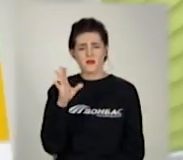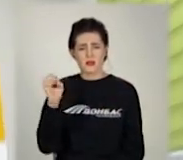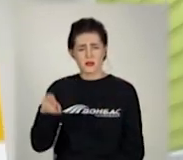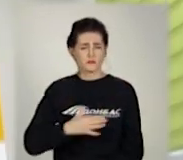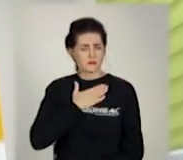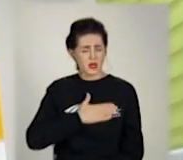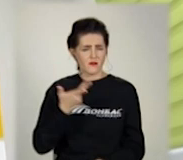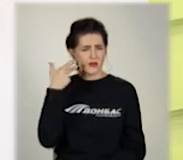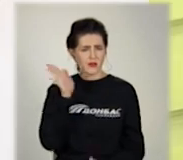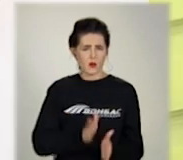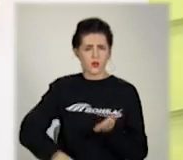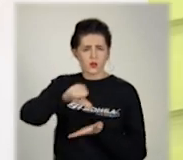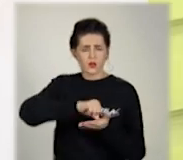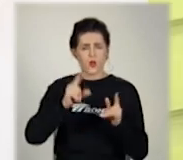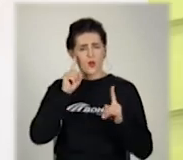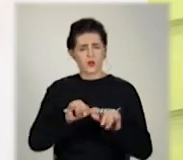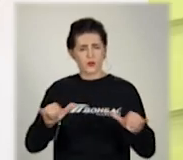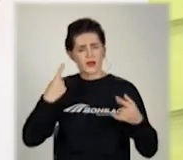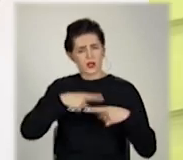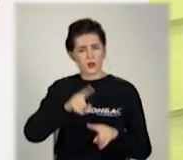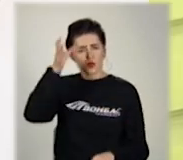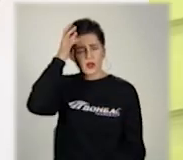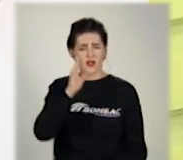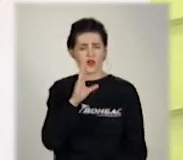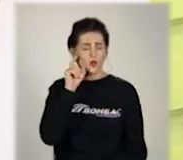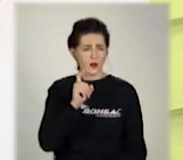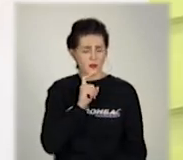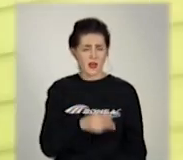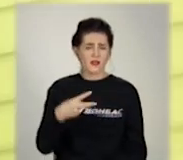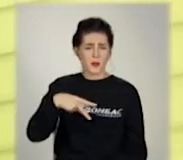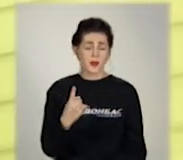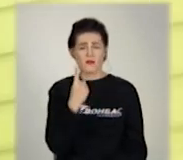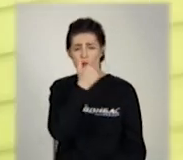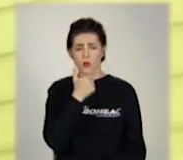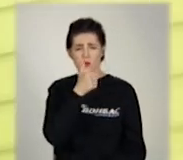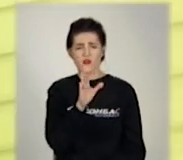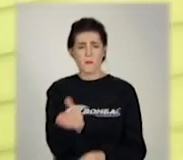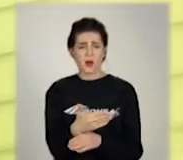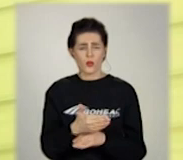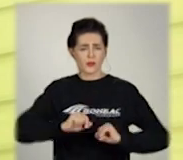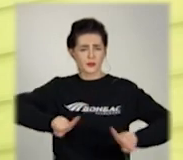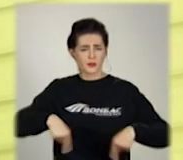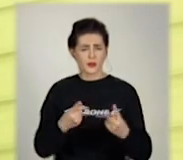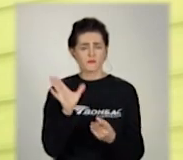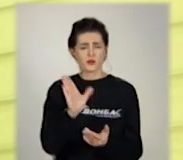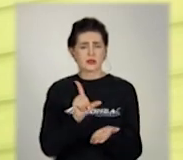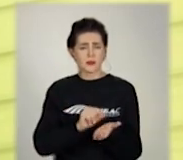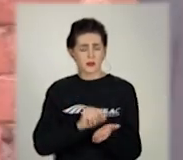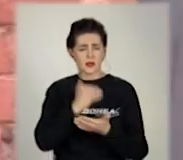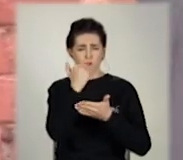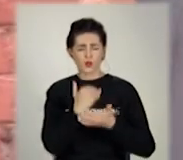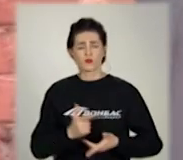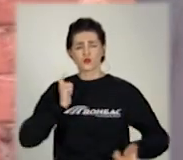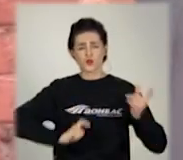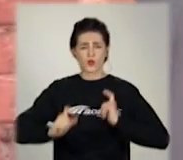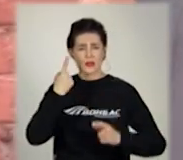розвитку професійно-технічної освіти в Україні. Так, з 2021 року у Маріуполі реалізується стипендіальна програма для